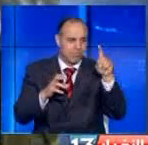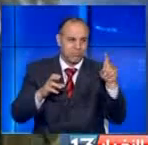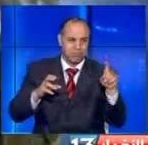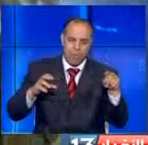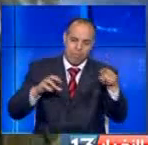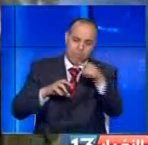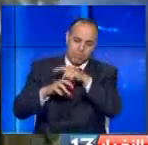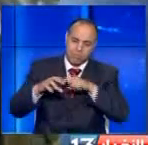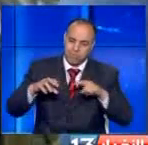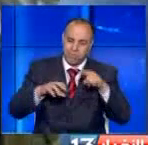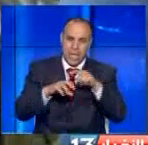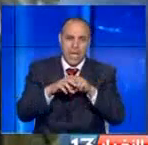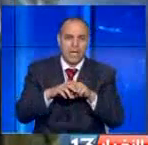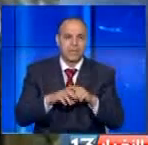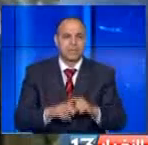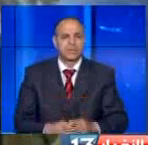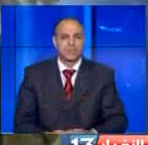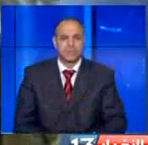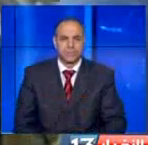حلقته.